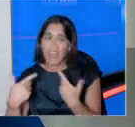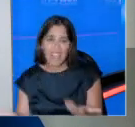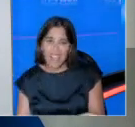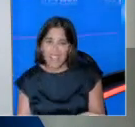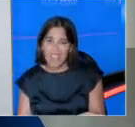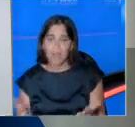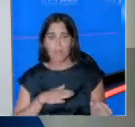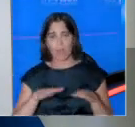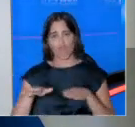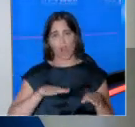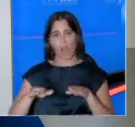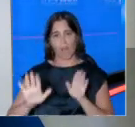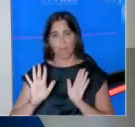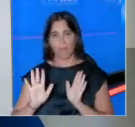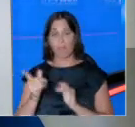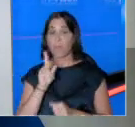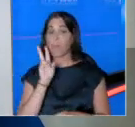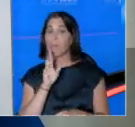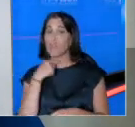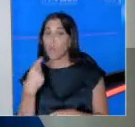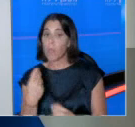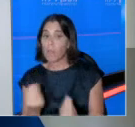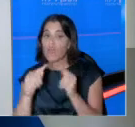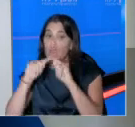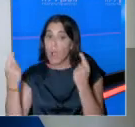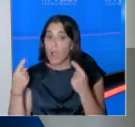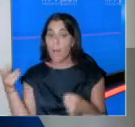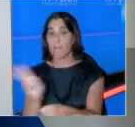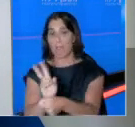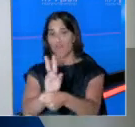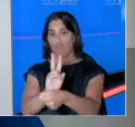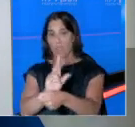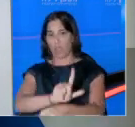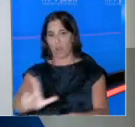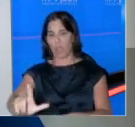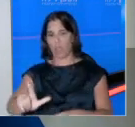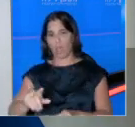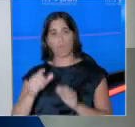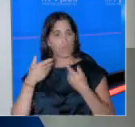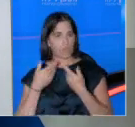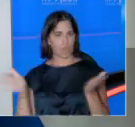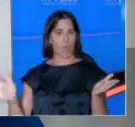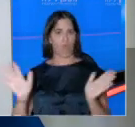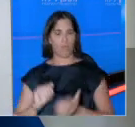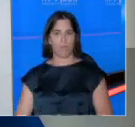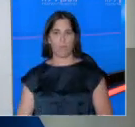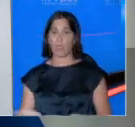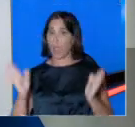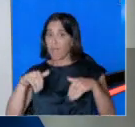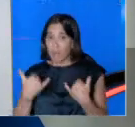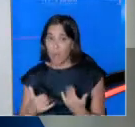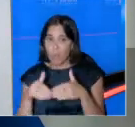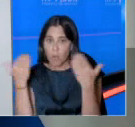ואין ממשלה. מי שאומר לכם אחרת משקר לכם במצח נחושה. אפילו